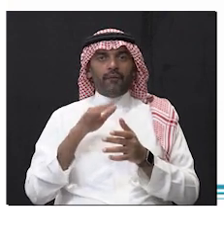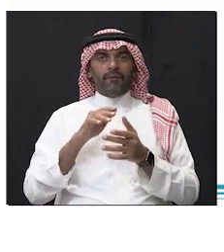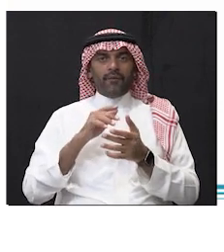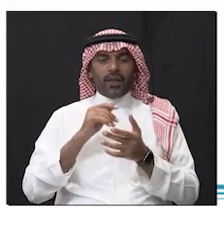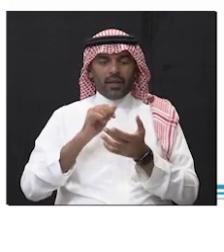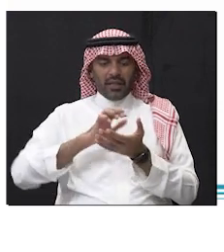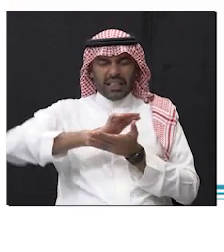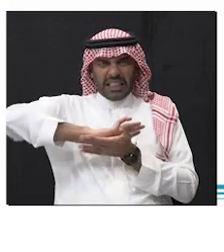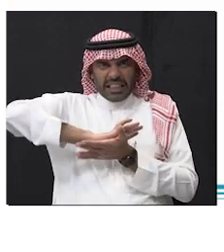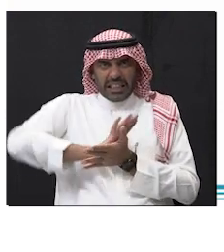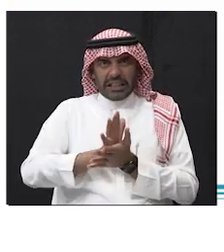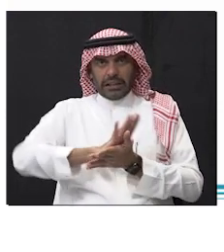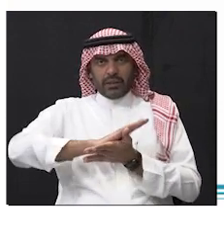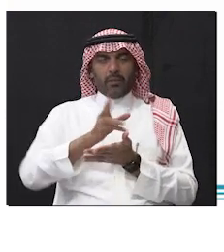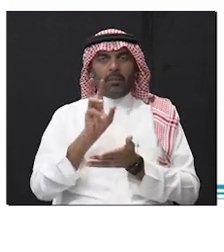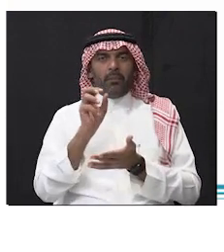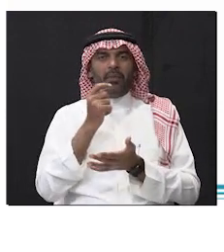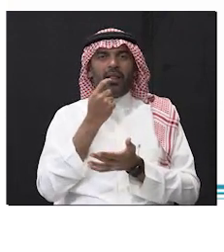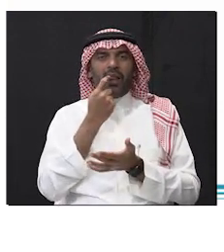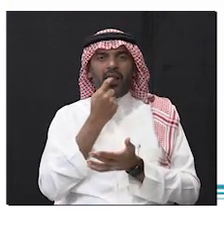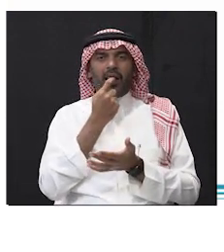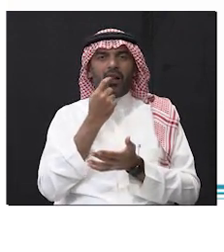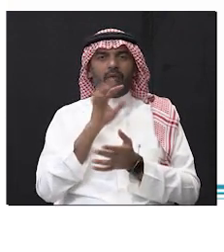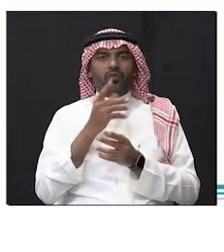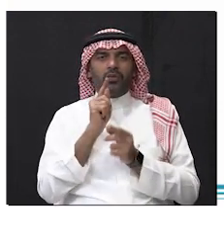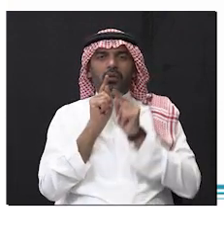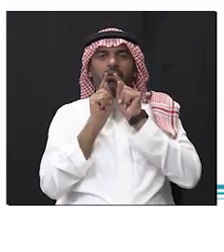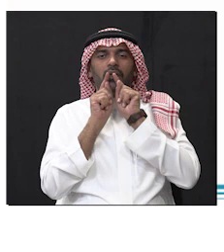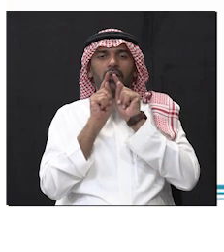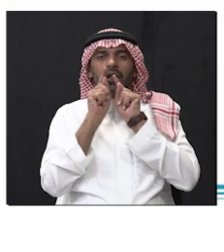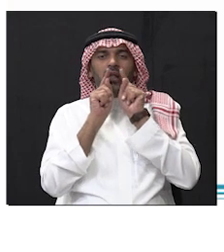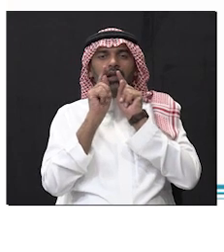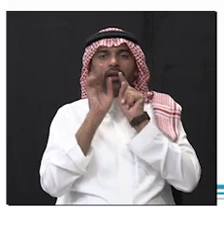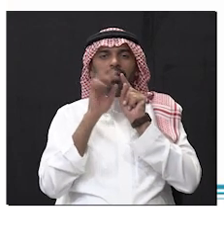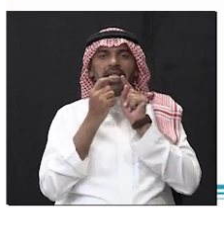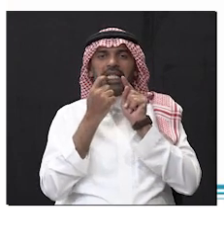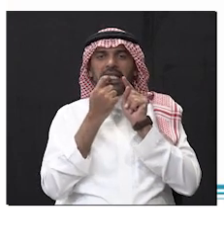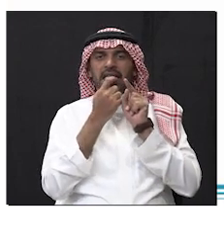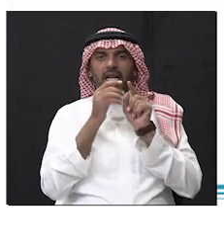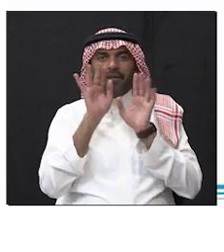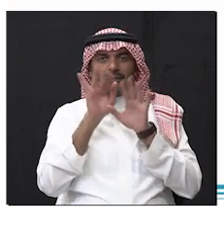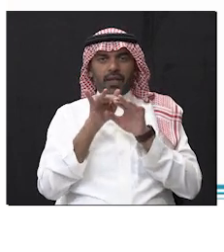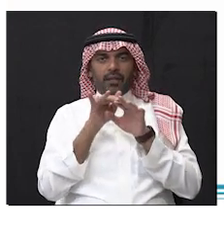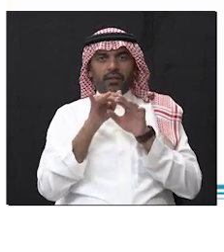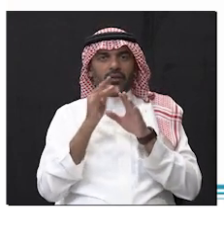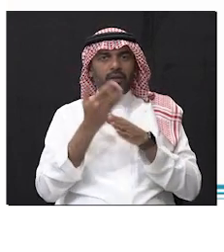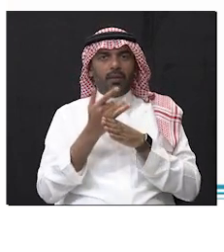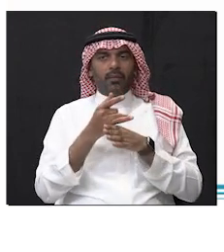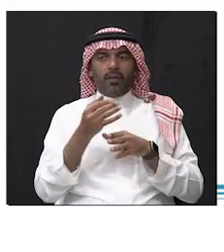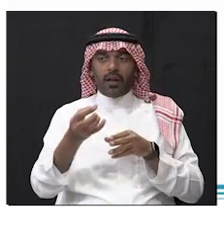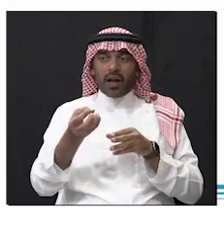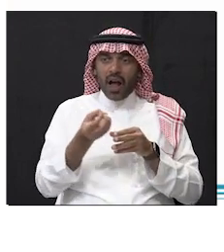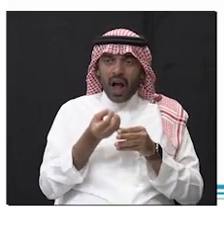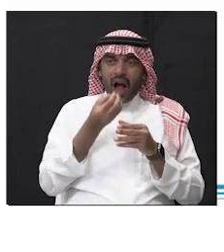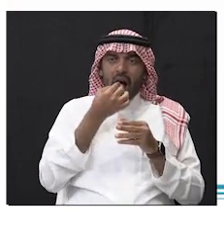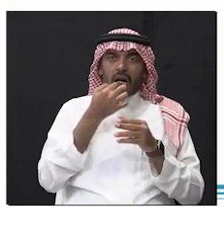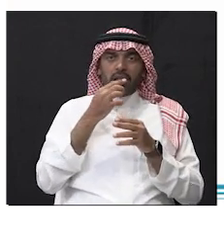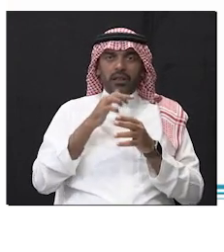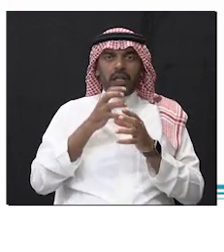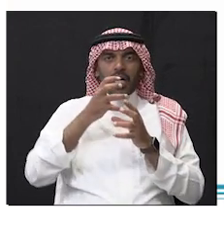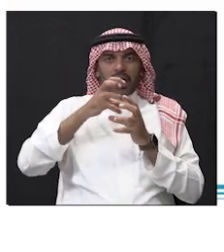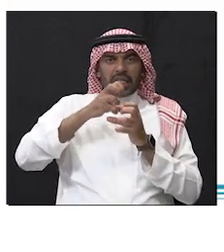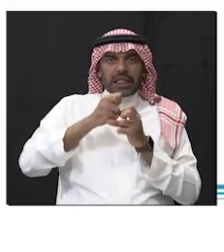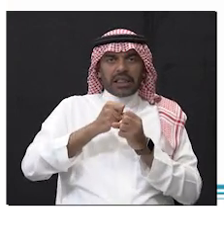يشبه اللسان، يحتوي على بروزات تشبه الأسنان تقوم بطحن الغذاء فيطلق